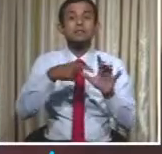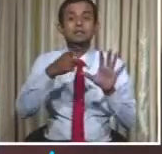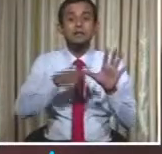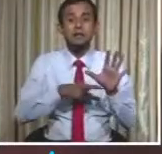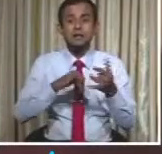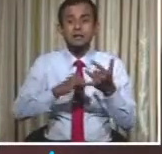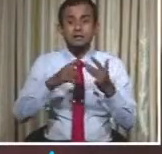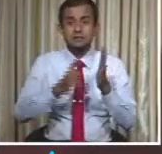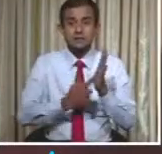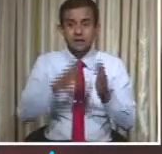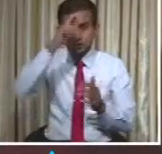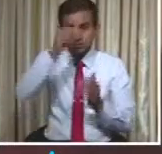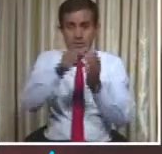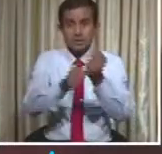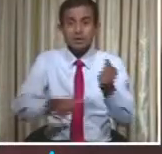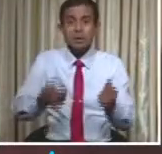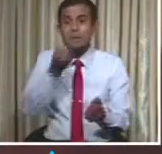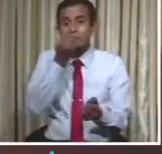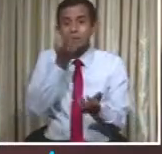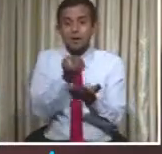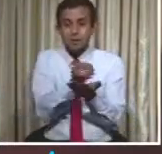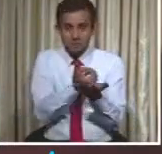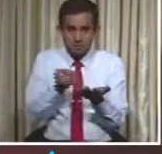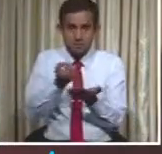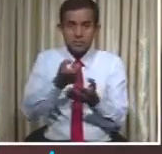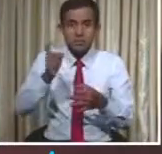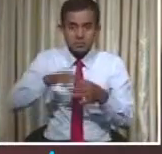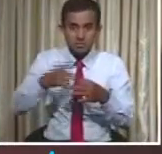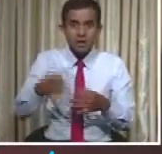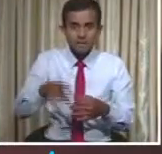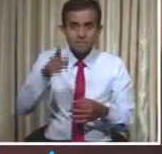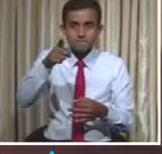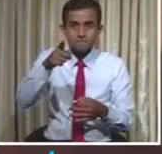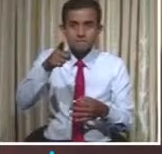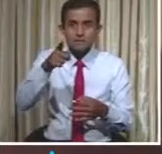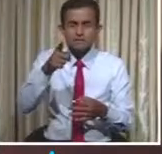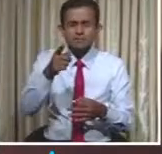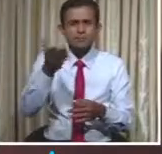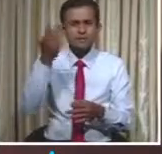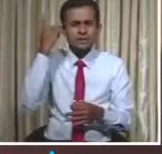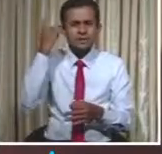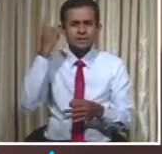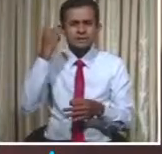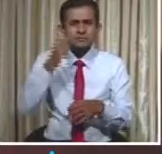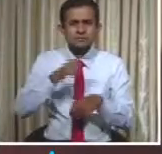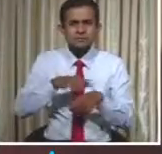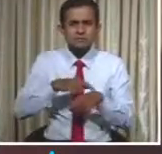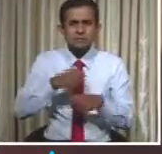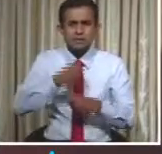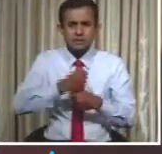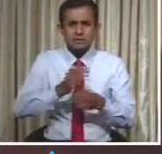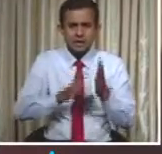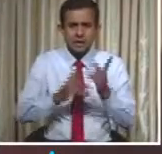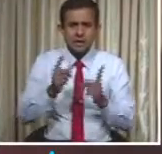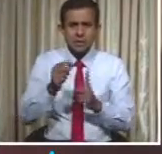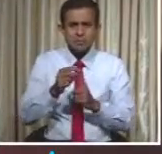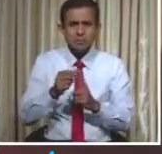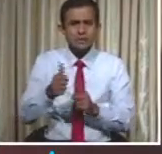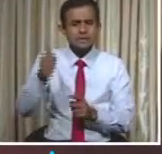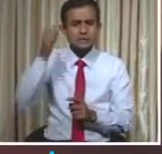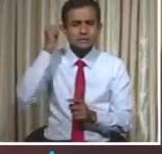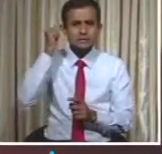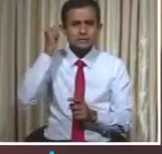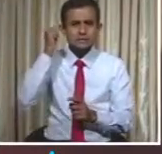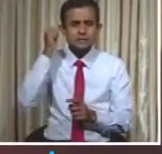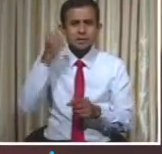මැතිතුමා නියෝජනය කරන බතික් කර්මාන්තයට මේ වගේ ප්‍රශ්නයක් තිබුණා. එක්තරා වකවානුවක මම රාජ්‍ය අමාත්‍යවරයා විදියට හිටපු කාලේ